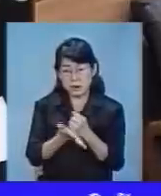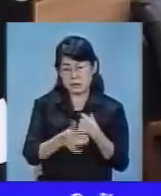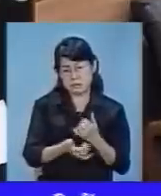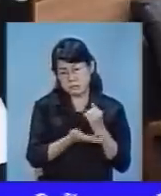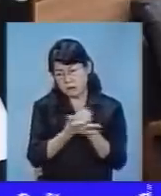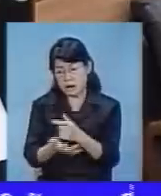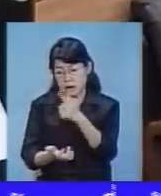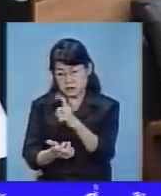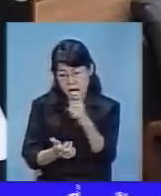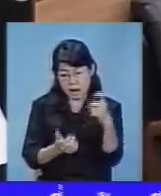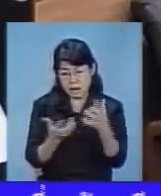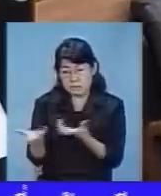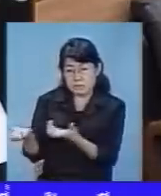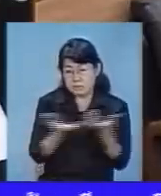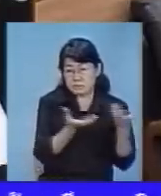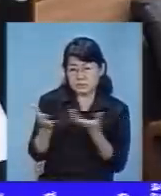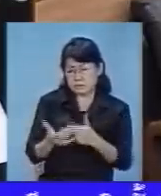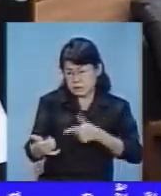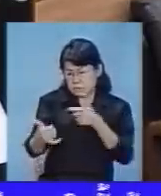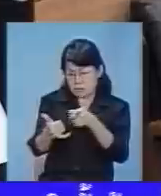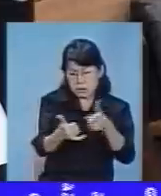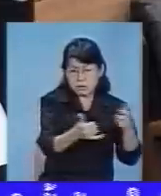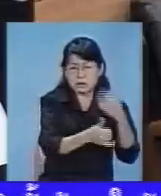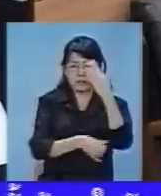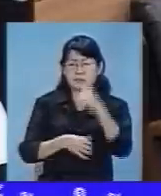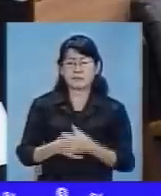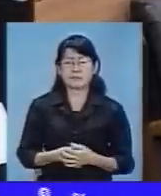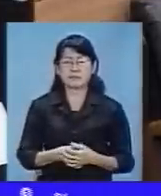ก็ไปเก็บออกมาแล้วเลือกยิงเอาเฉพาะกลุ่มนี้แหละฮะ